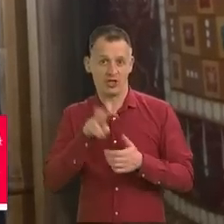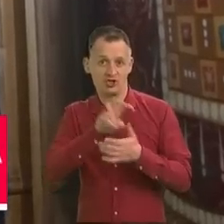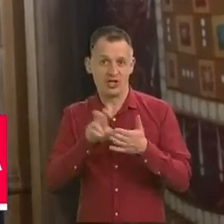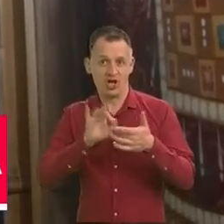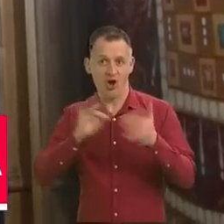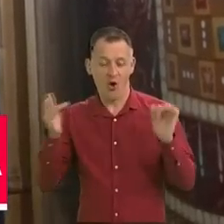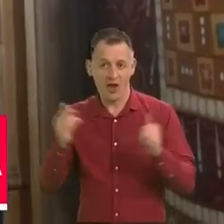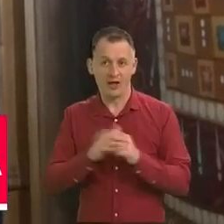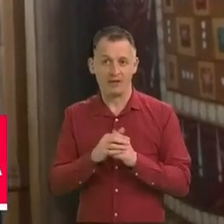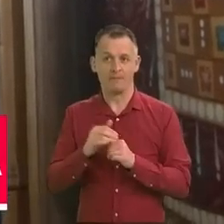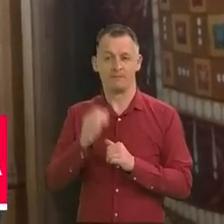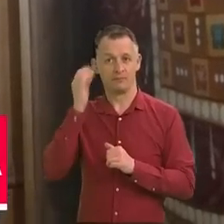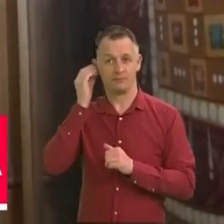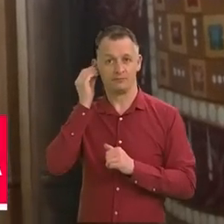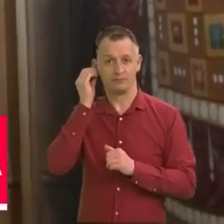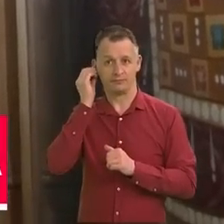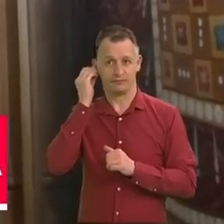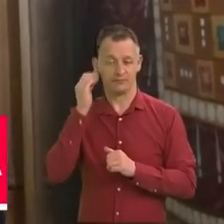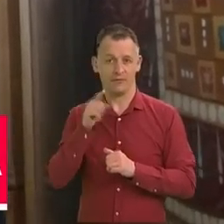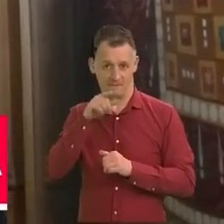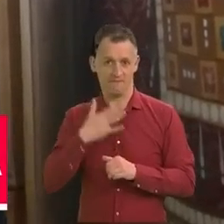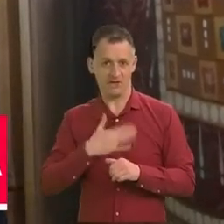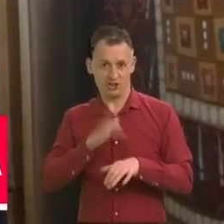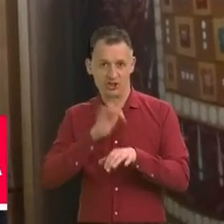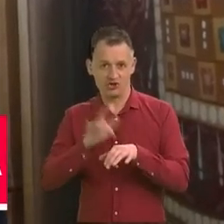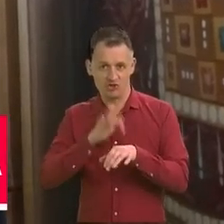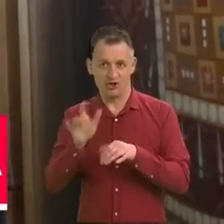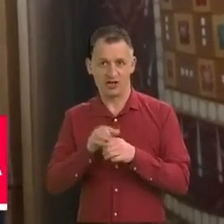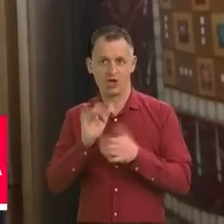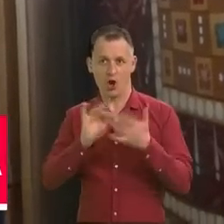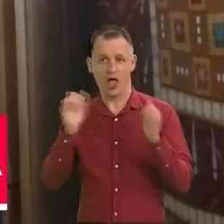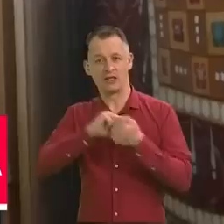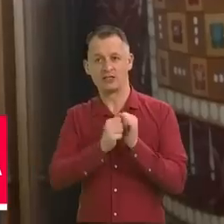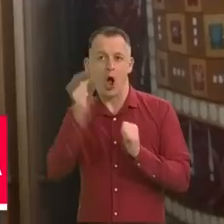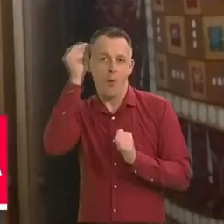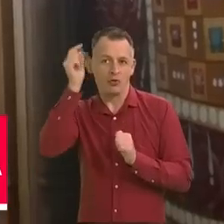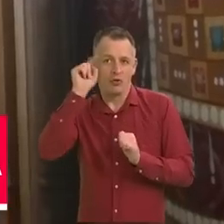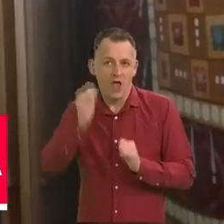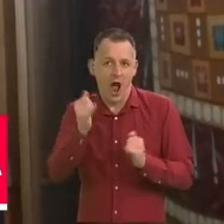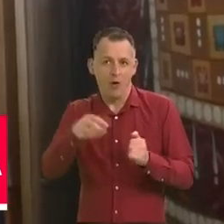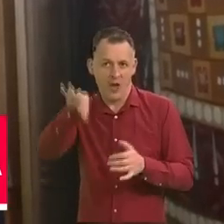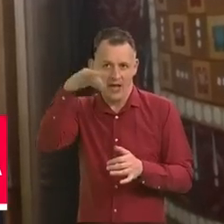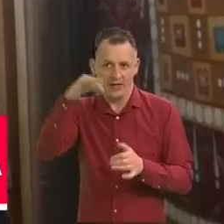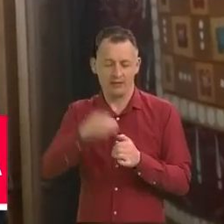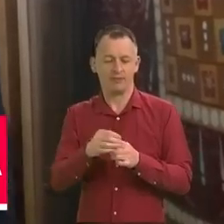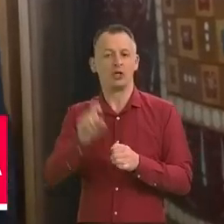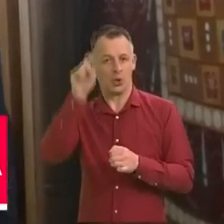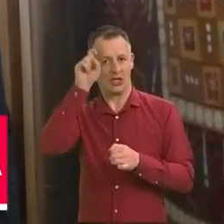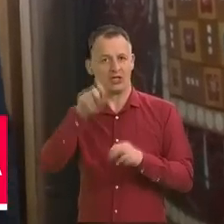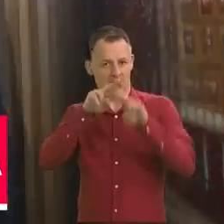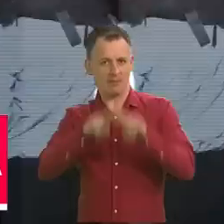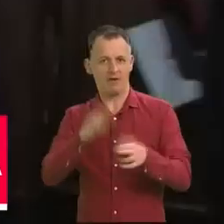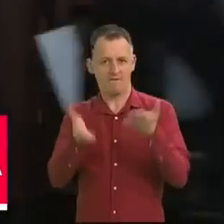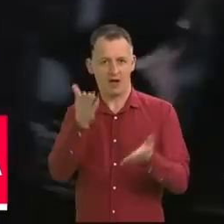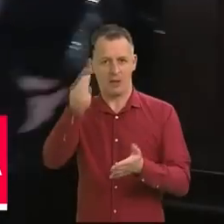vrea să încercați și varianta online sau doar rămâneți la cea clasică? Nu, cred că varianta asta rămâne cea mai